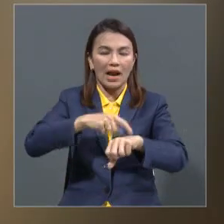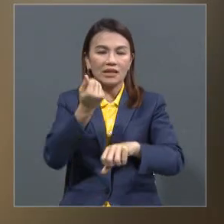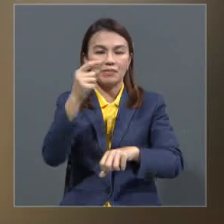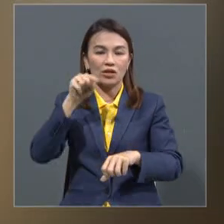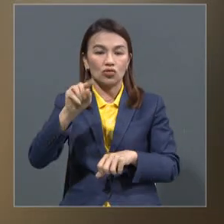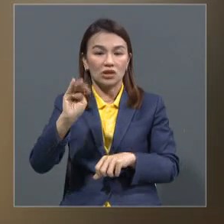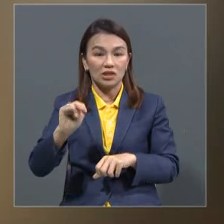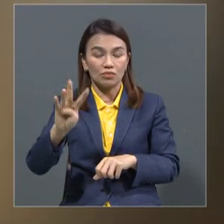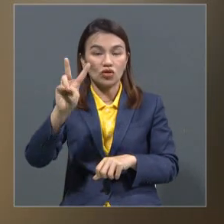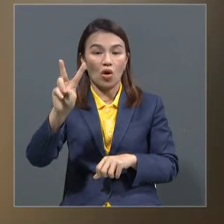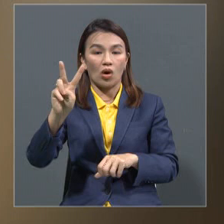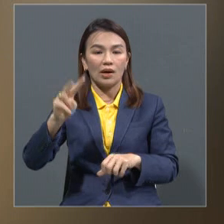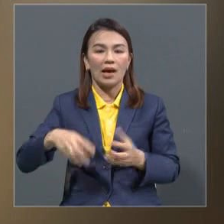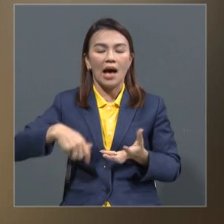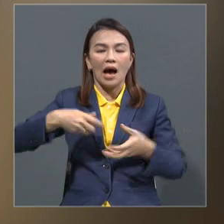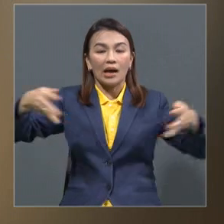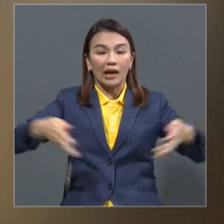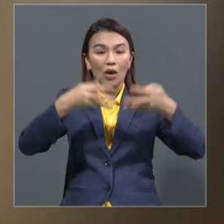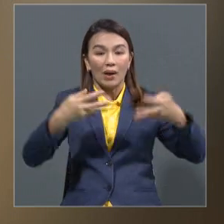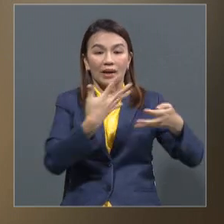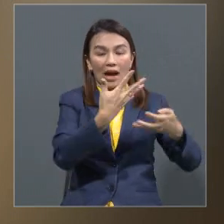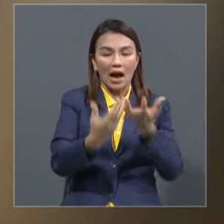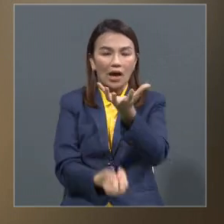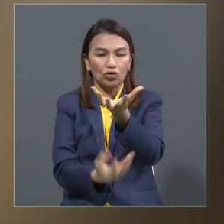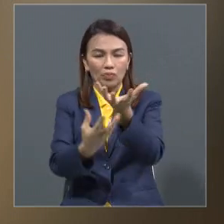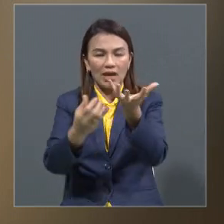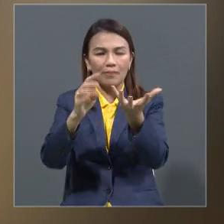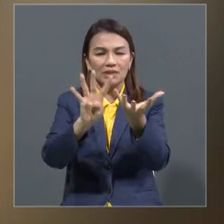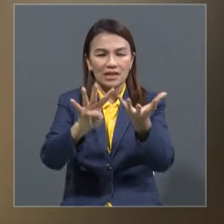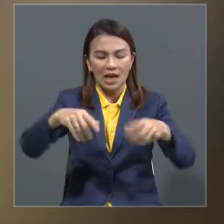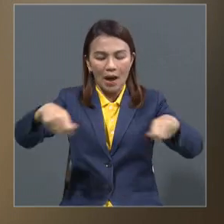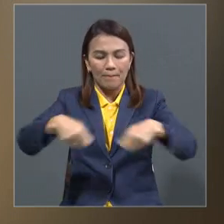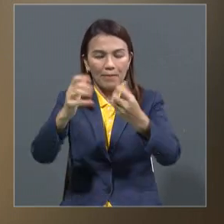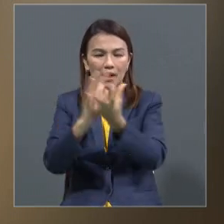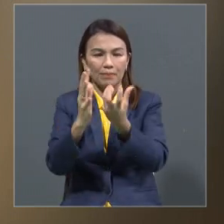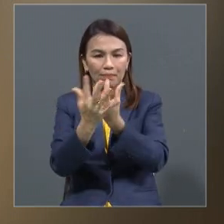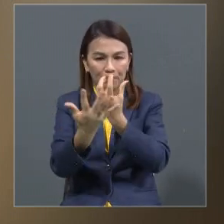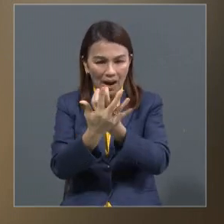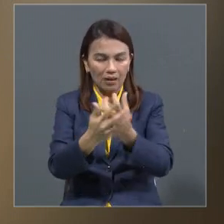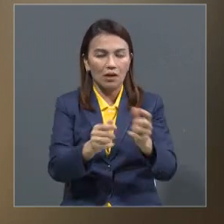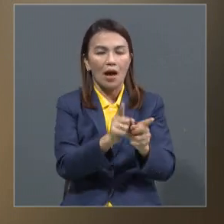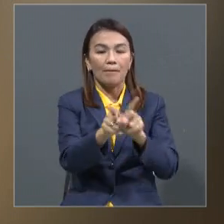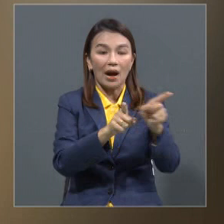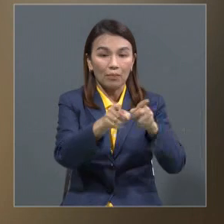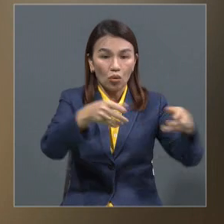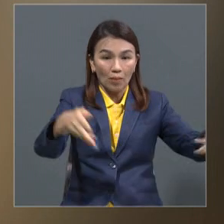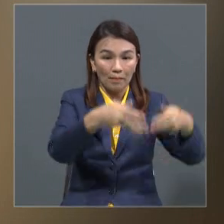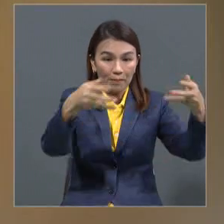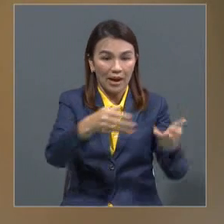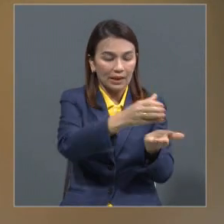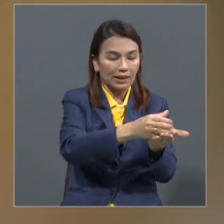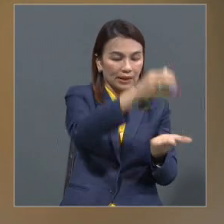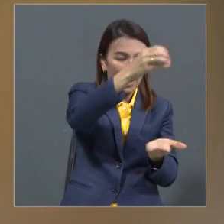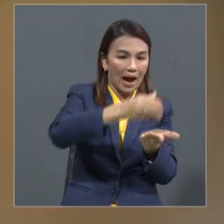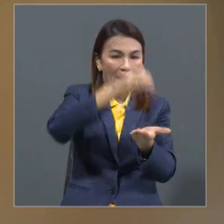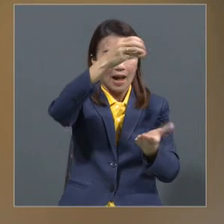นมีข้าวผัด 5จานต้มยำกุ้ง 4ผัดผัก 4ผักบุ้ง 1แล้วก็มีน้ำชา 2กานะคะ